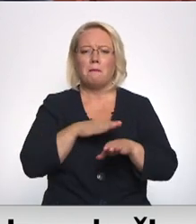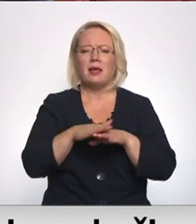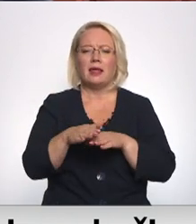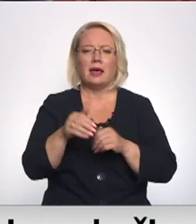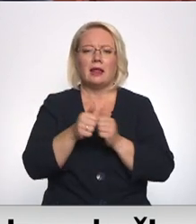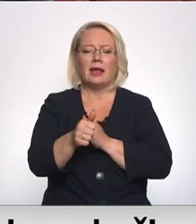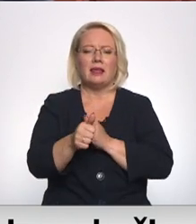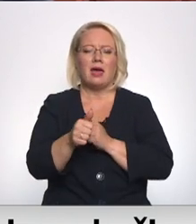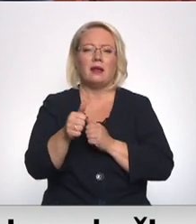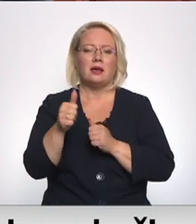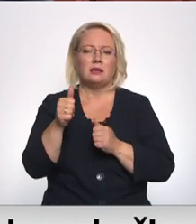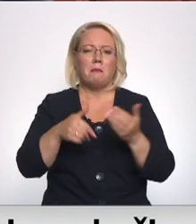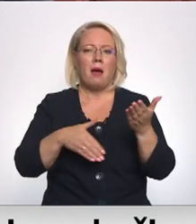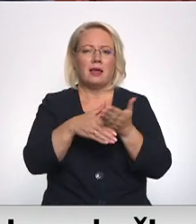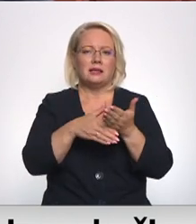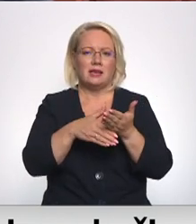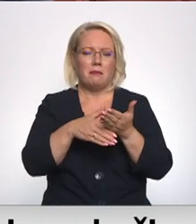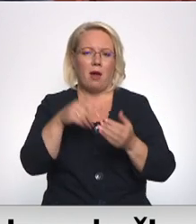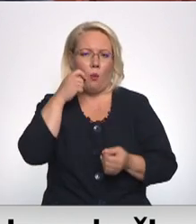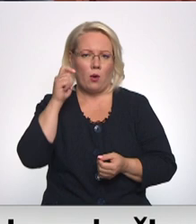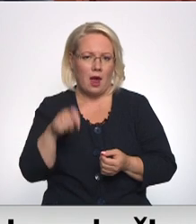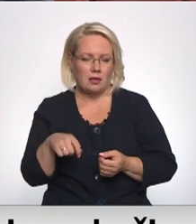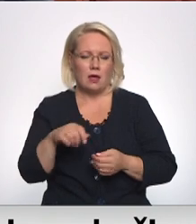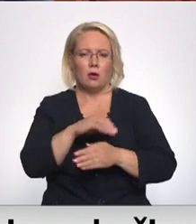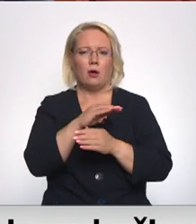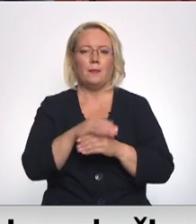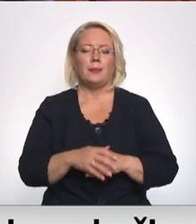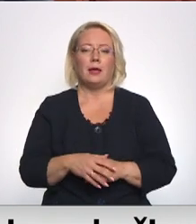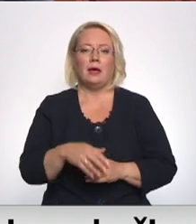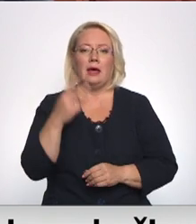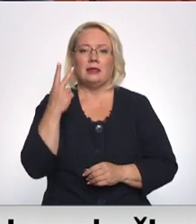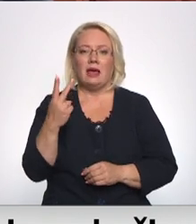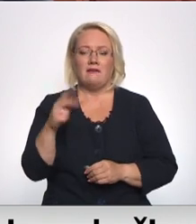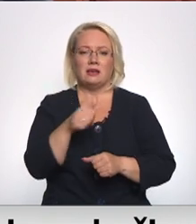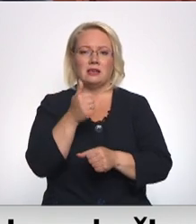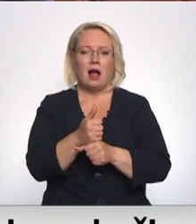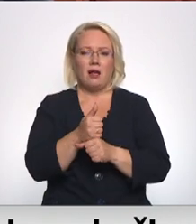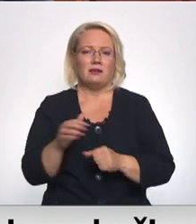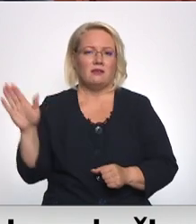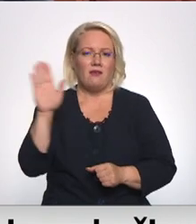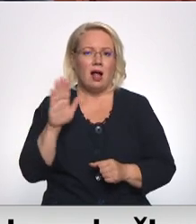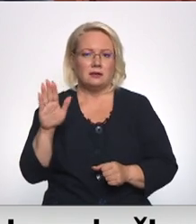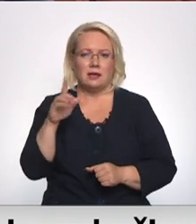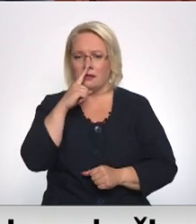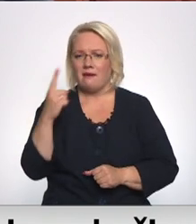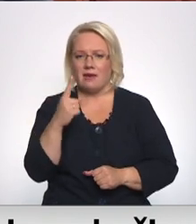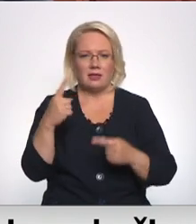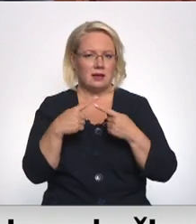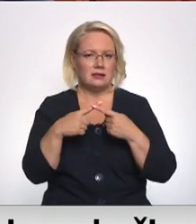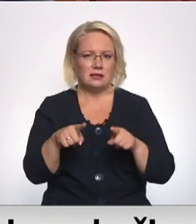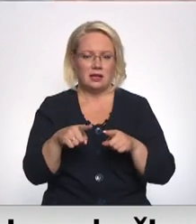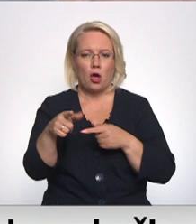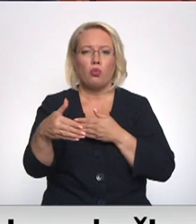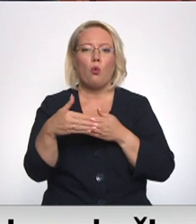militārās palīdzības ziņā Ukrainai, vērtējot par tiekžemes koproduktu. Divas vadošas valstis pasaulē, neviena cita, tām